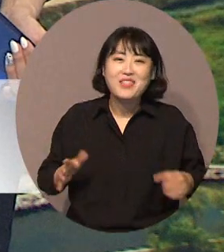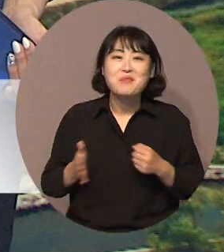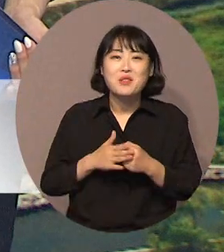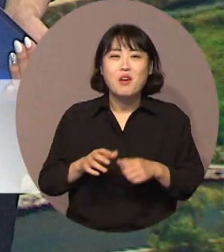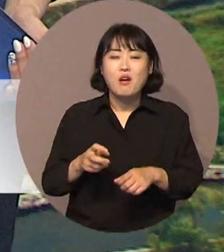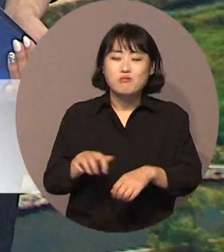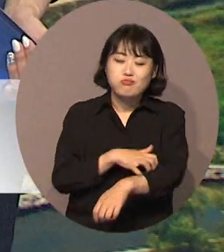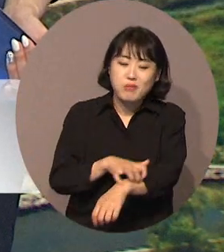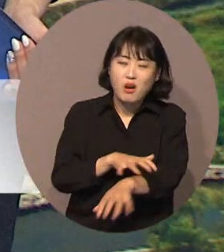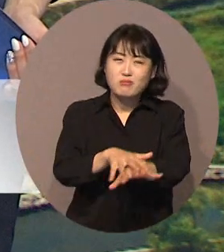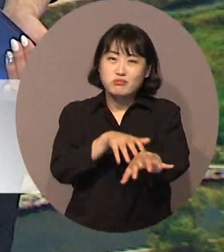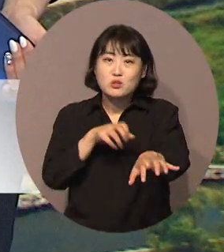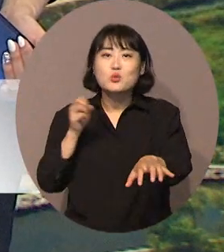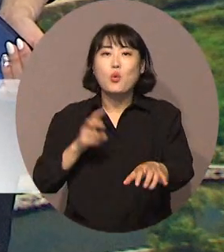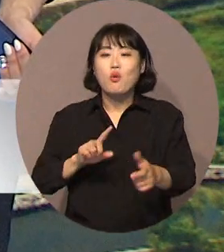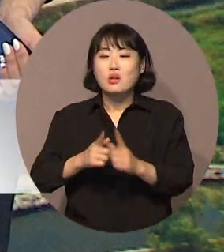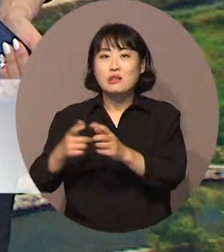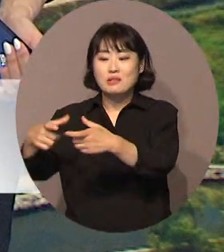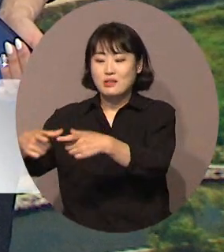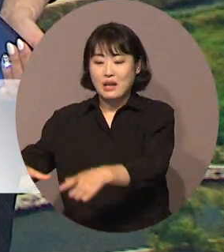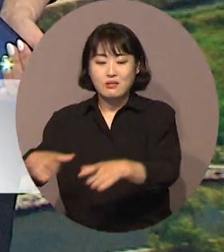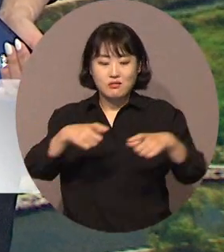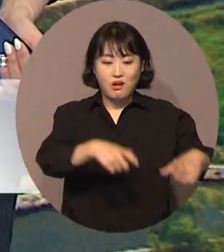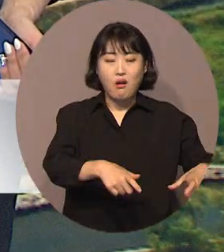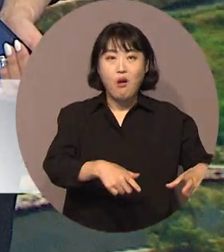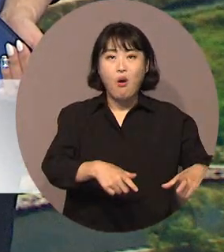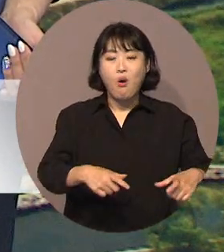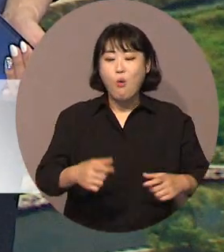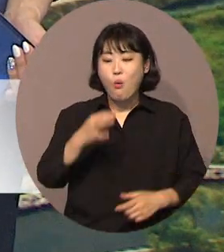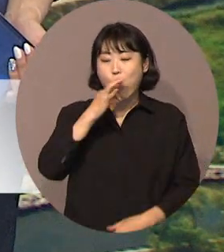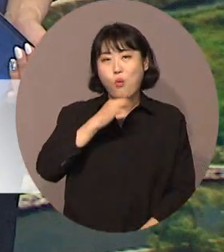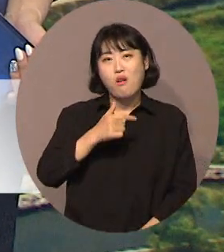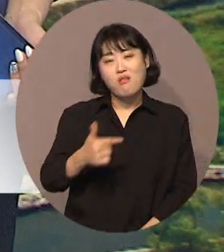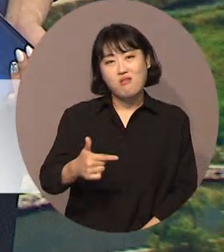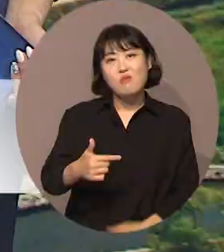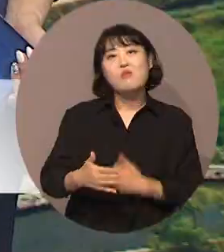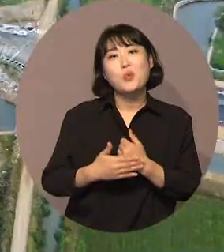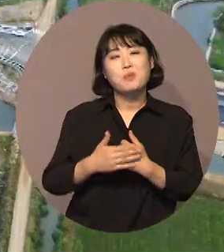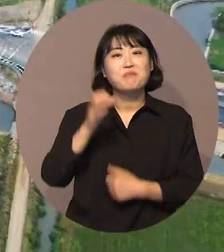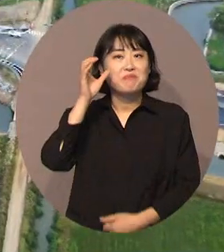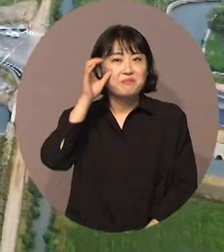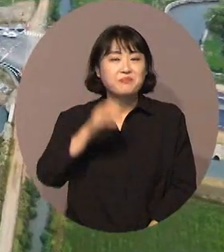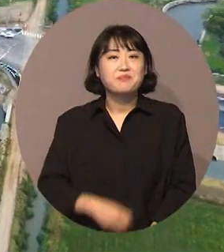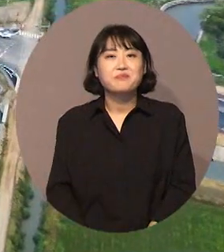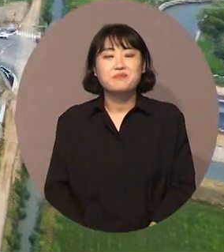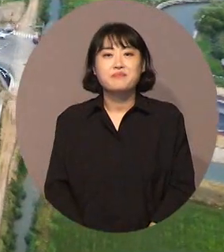해소는 물론 대규모 단지 간의 시너지 효과도 기대됩니다 김태욱 기자입니다